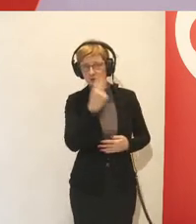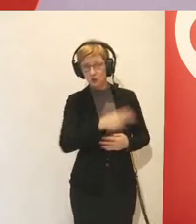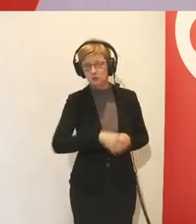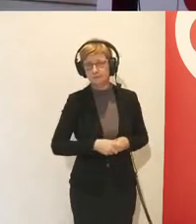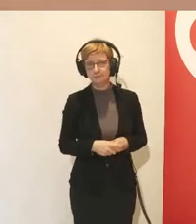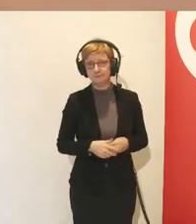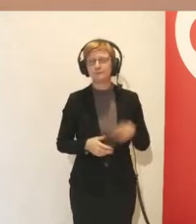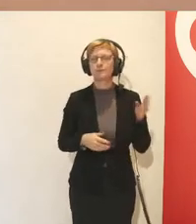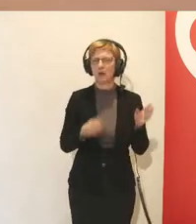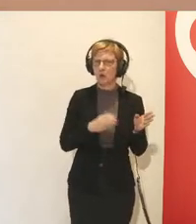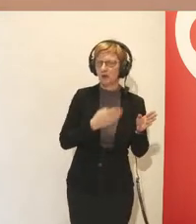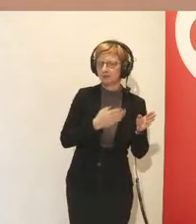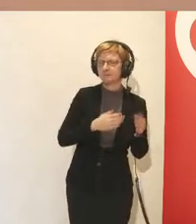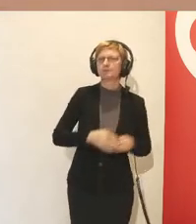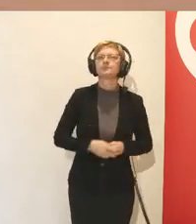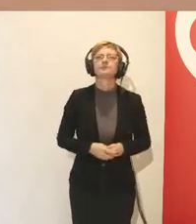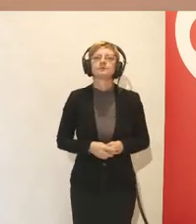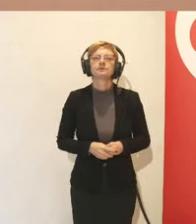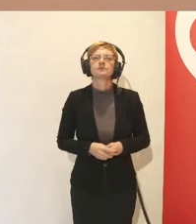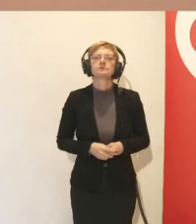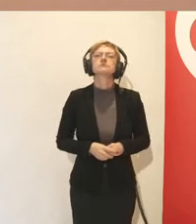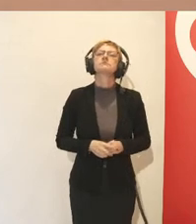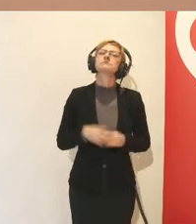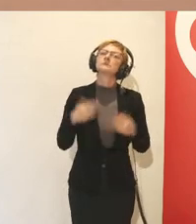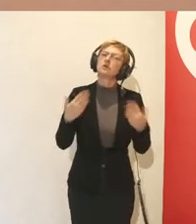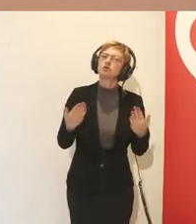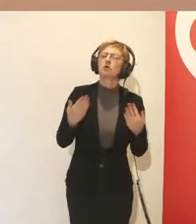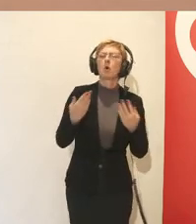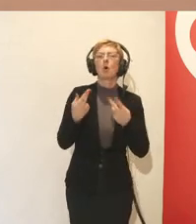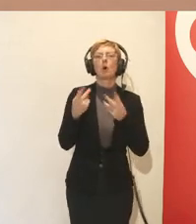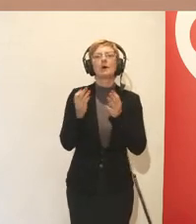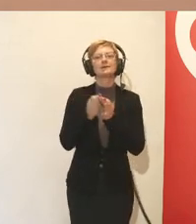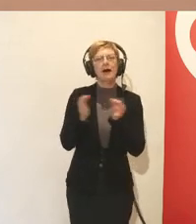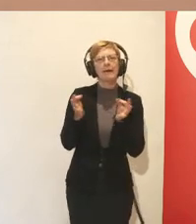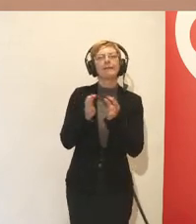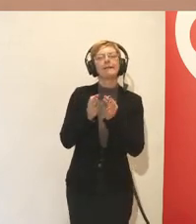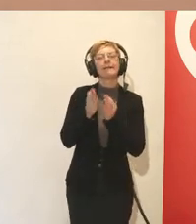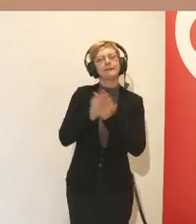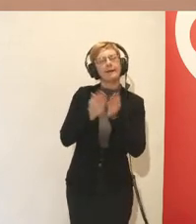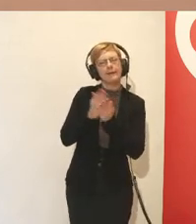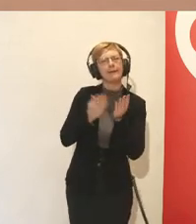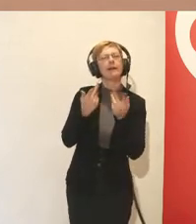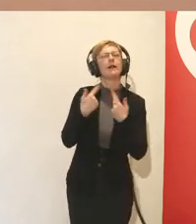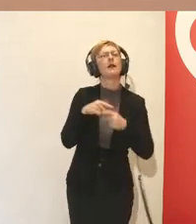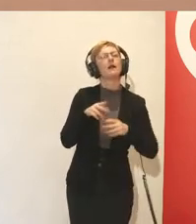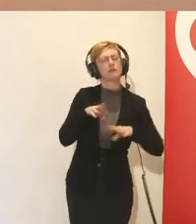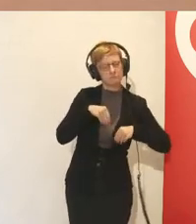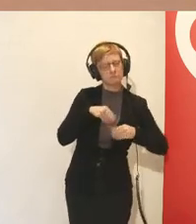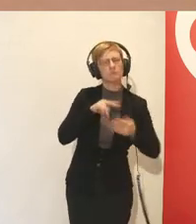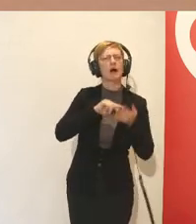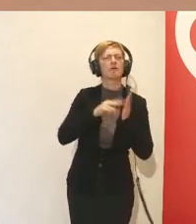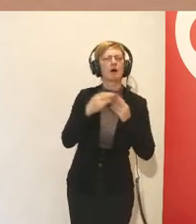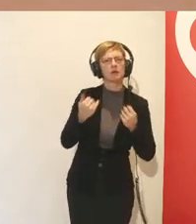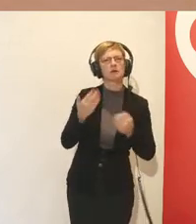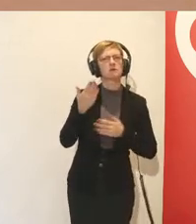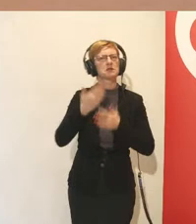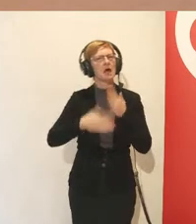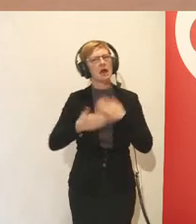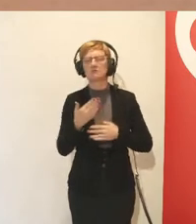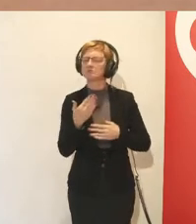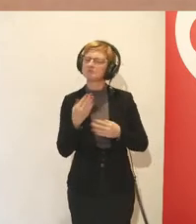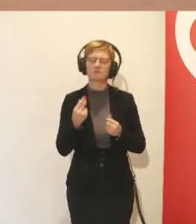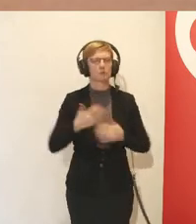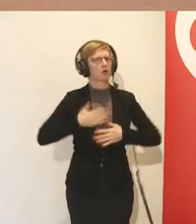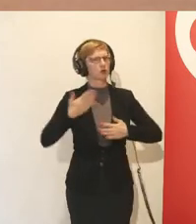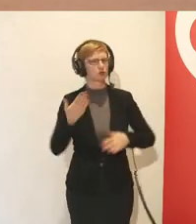einige seiner ausprägung sicherlich nicht so unbedingt erwarten würde ich sagen aber dass eine pandemie und